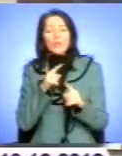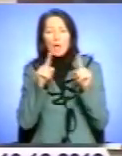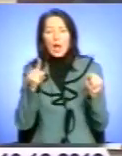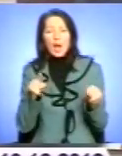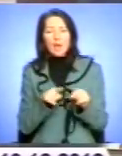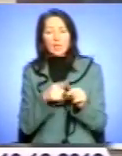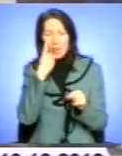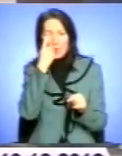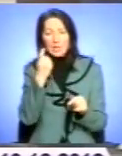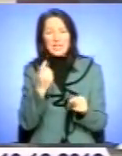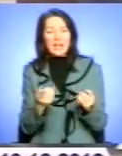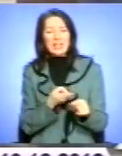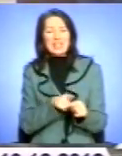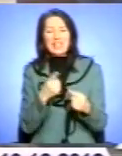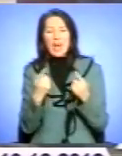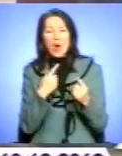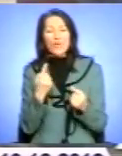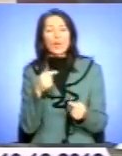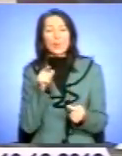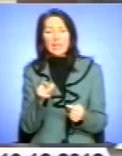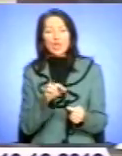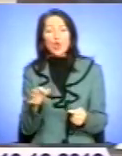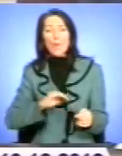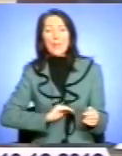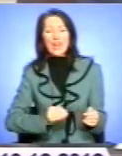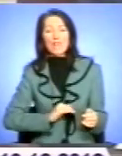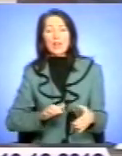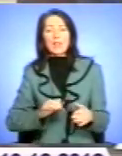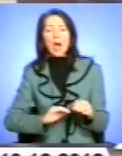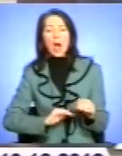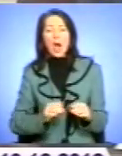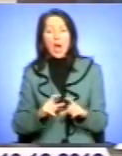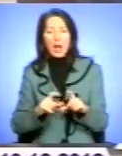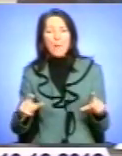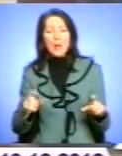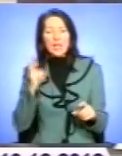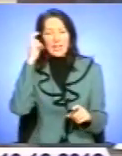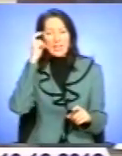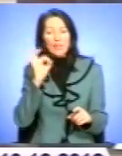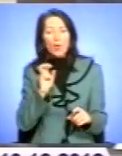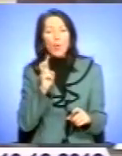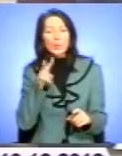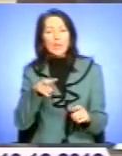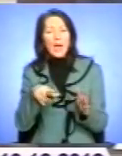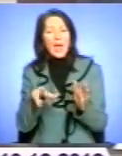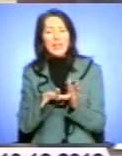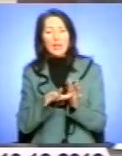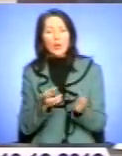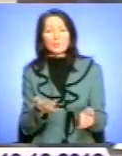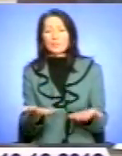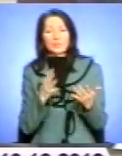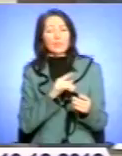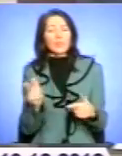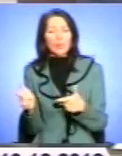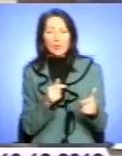картка. Але це говорить про те, що приватна компанія «Київобленерго» виявилась не готовою до очікуваних і, власне,